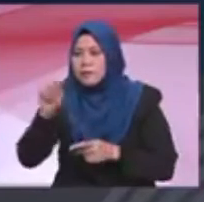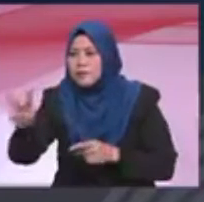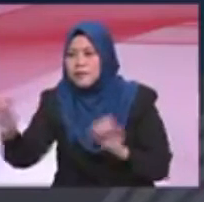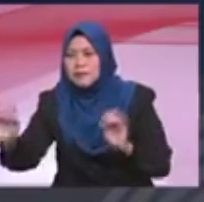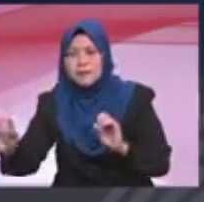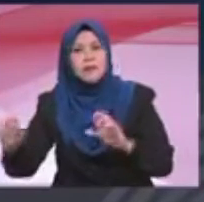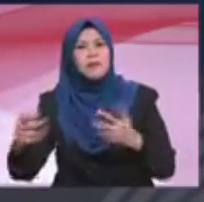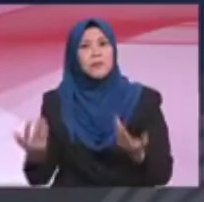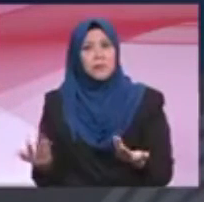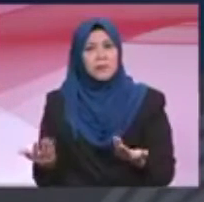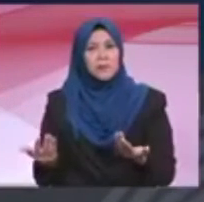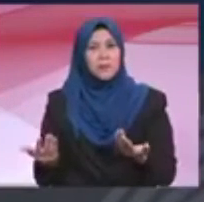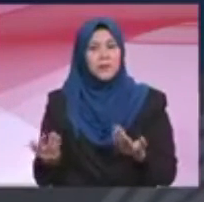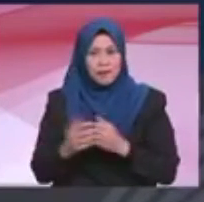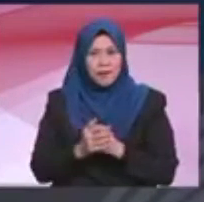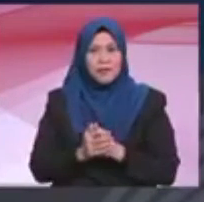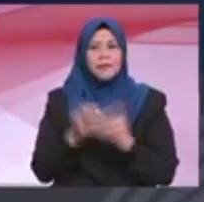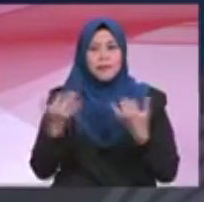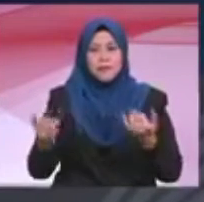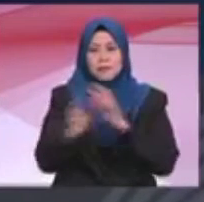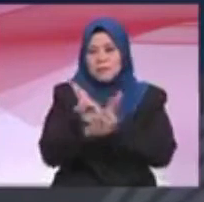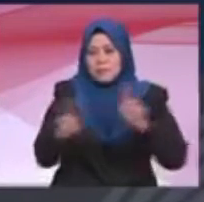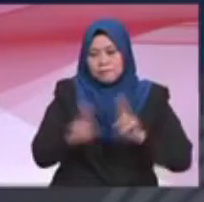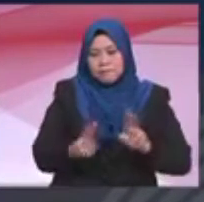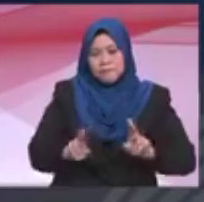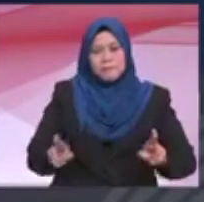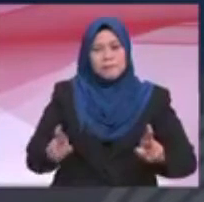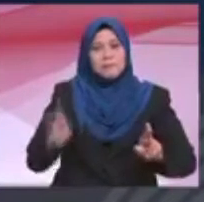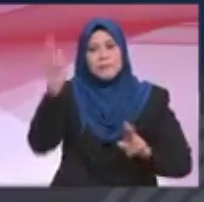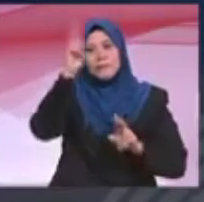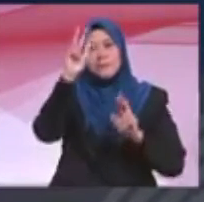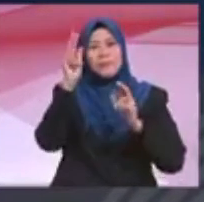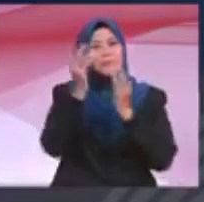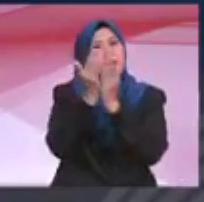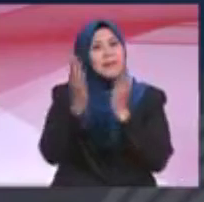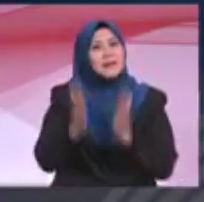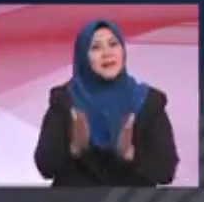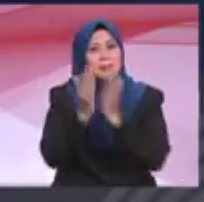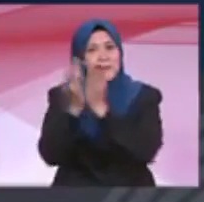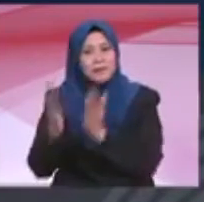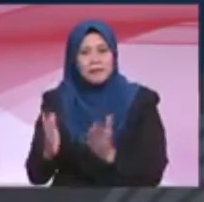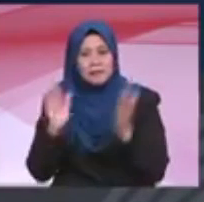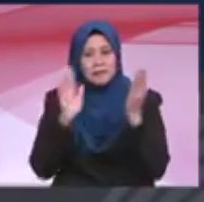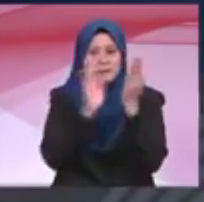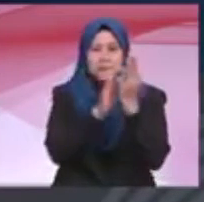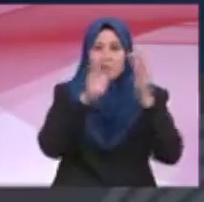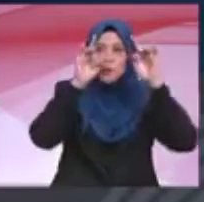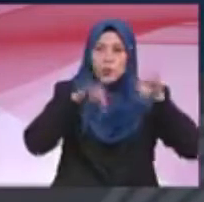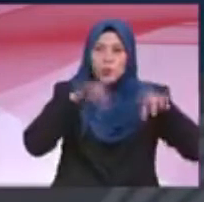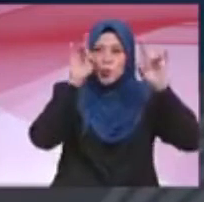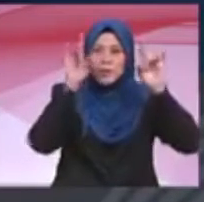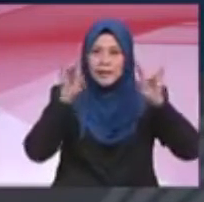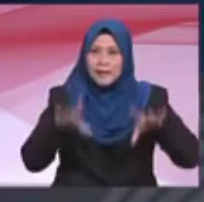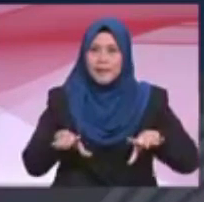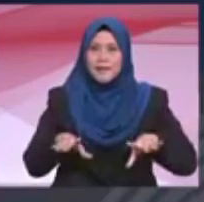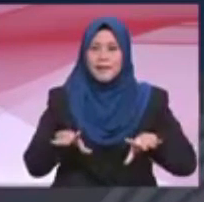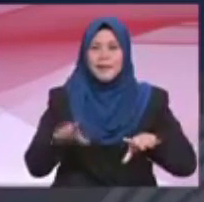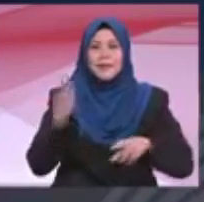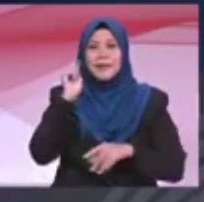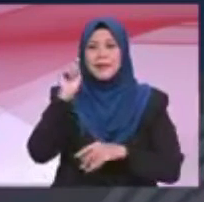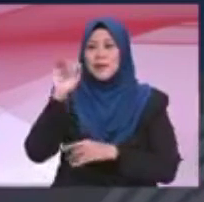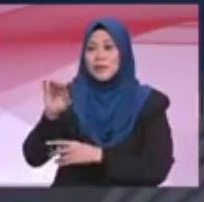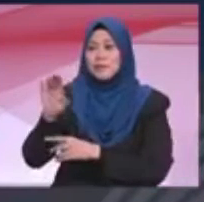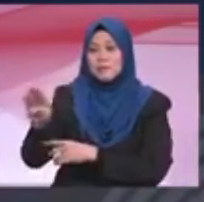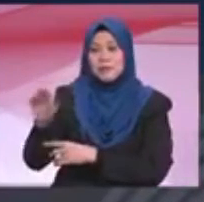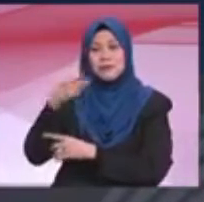dan sebagainya? Dan bagaimana persiapsiagaan pelajar-pelajar untuk menghadapi exam-exam yang YB Menteri